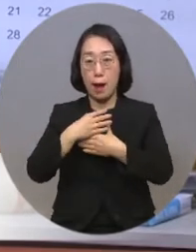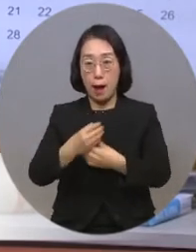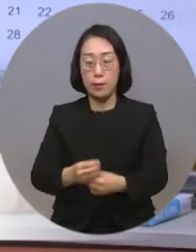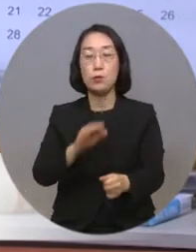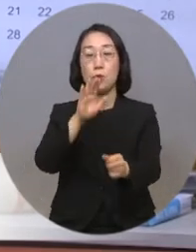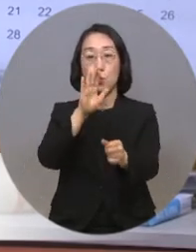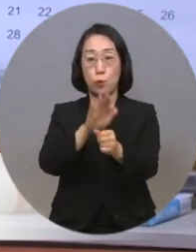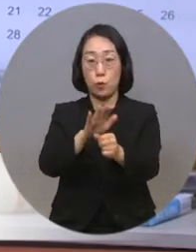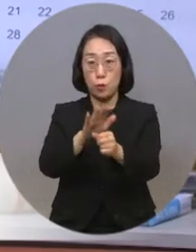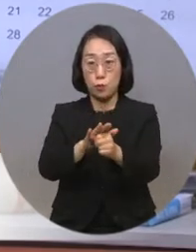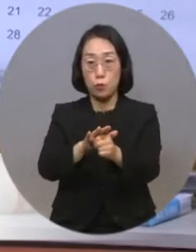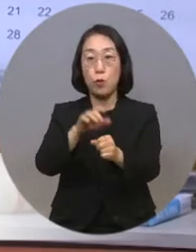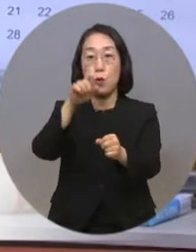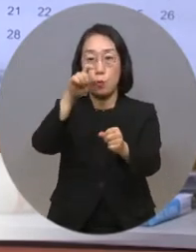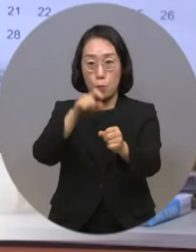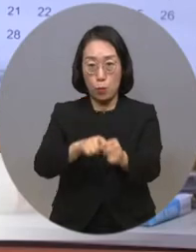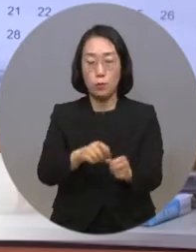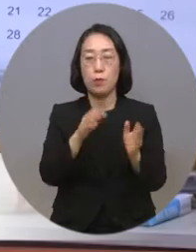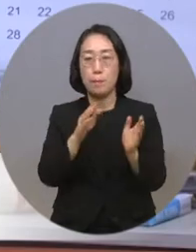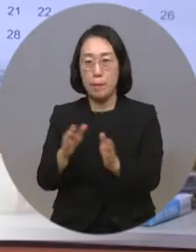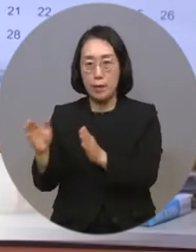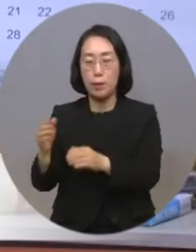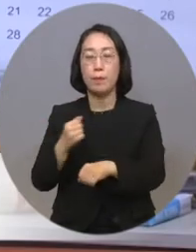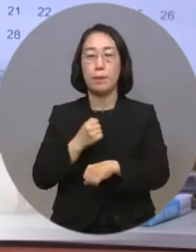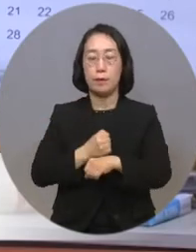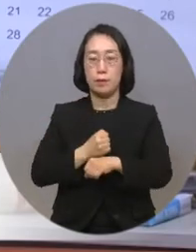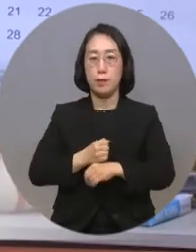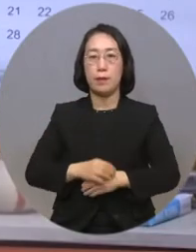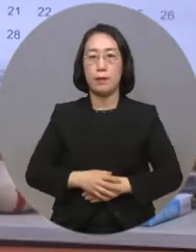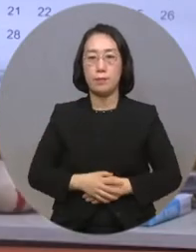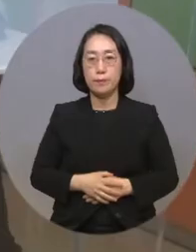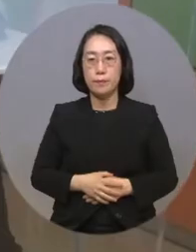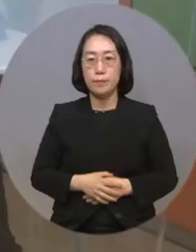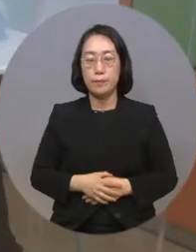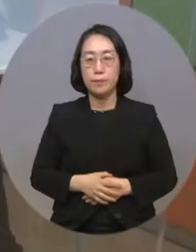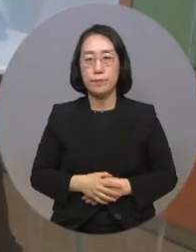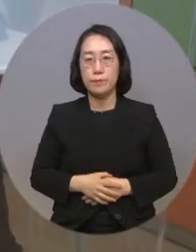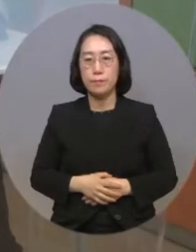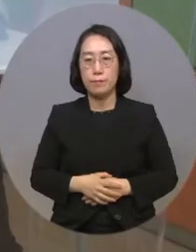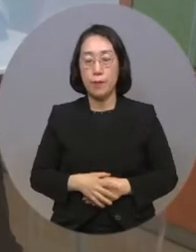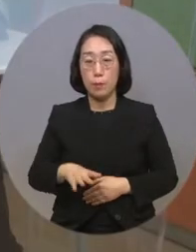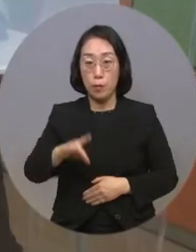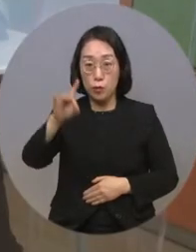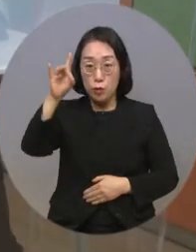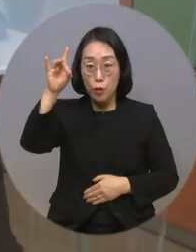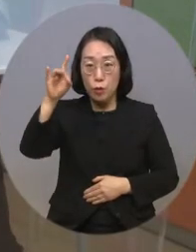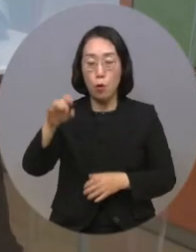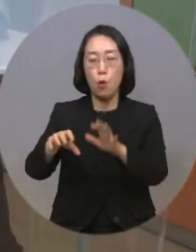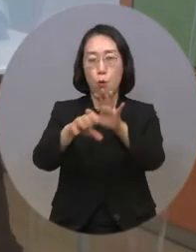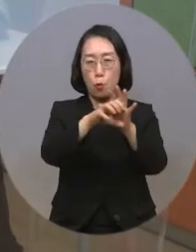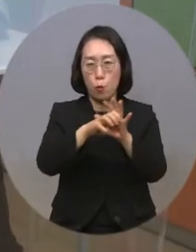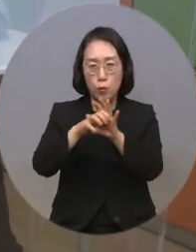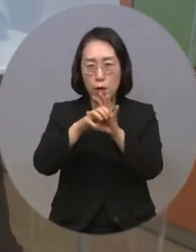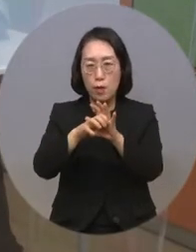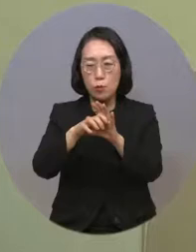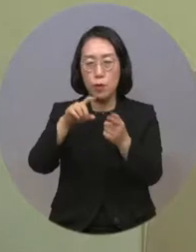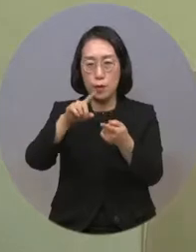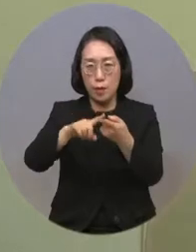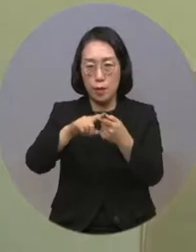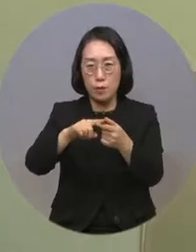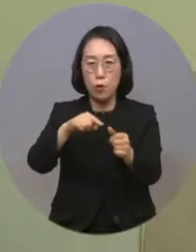좀 안정을 하기 위해서 그런 이런 프로그램을 한번 마련해봤습니다. 먼저 코로나19에 대한 교육 자료를